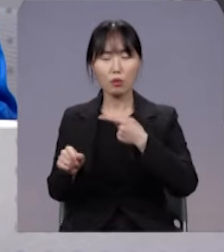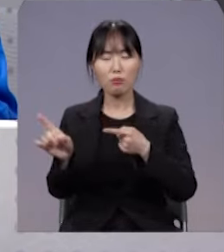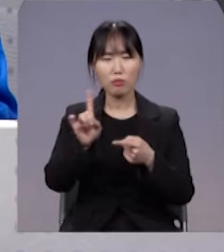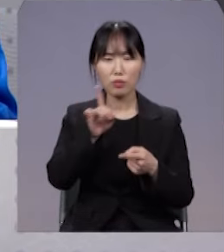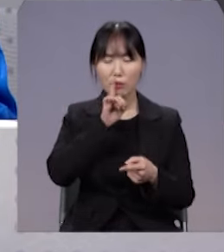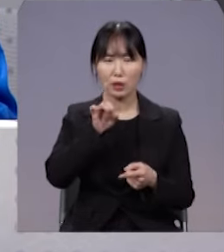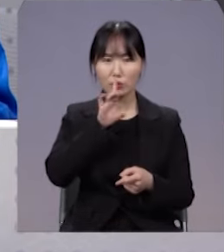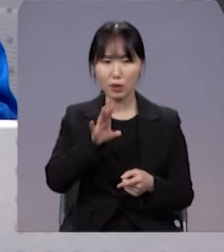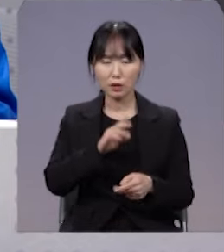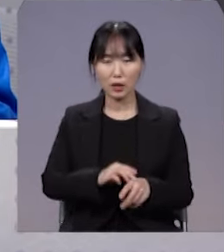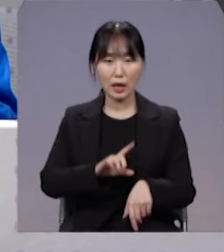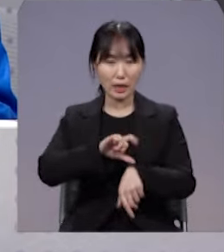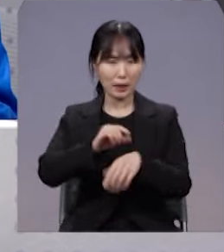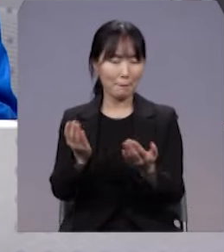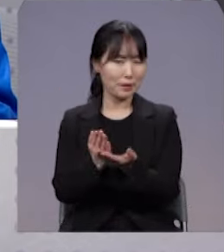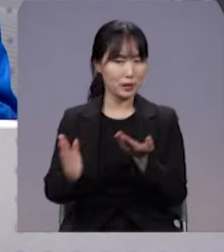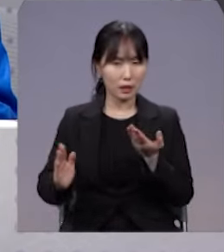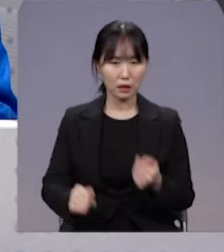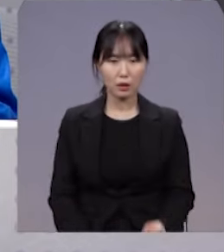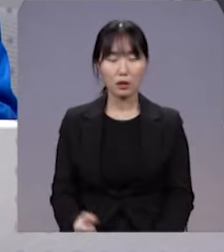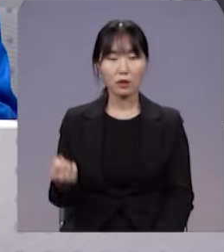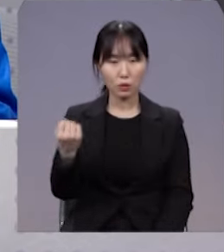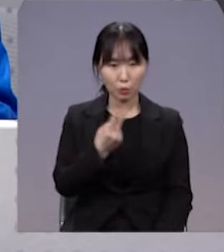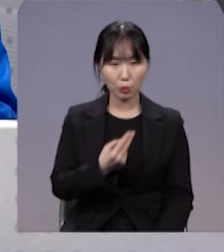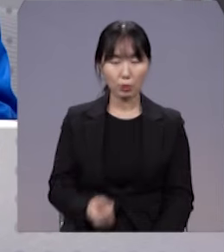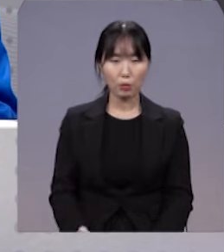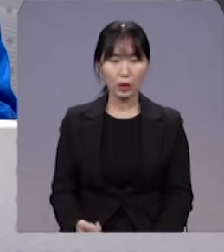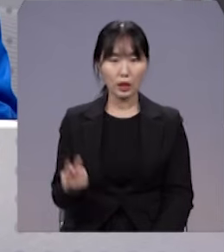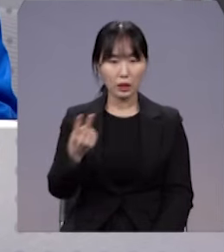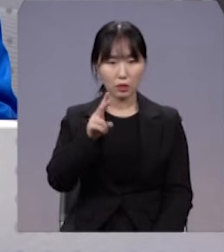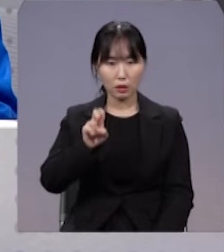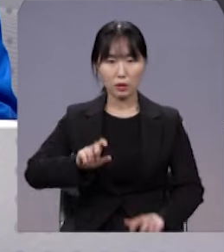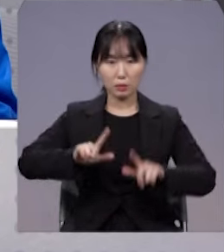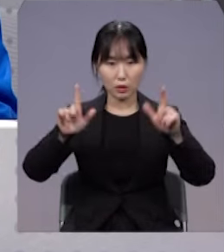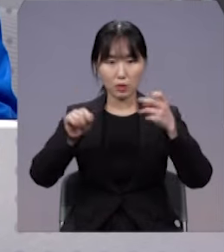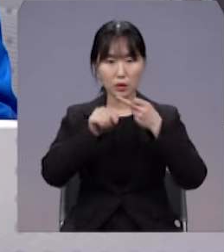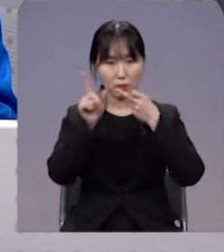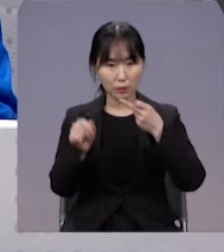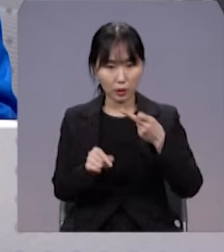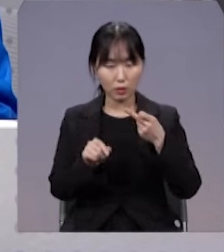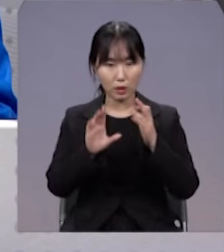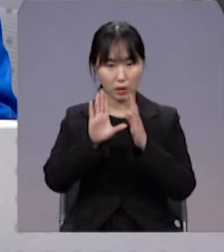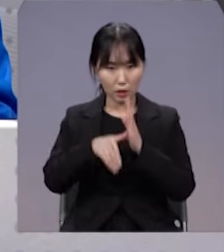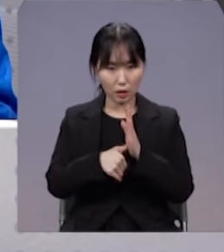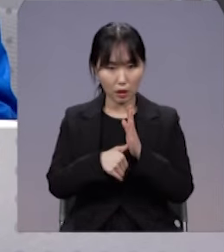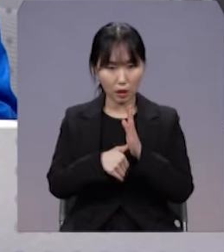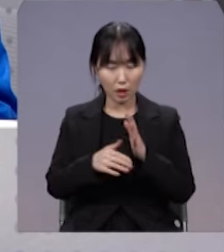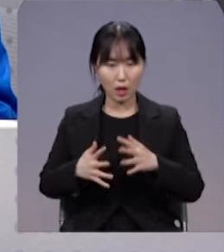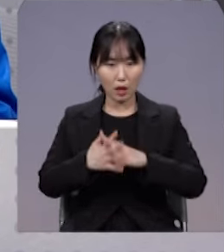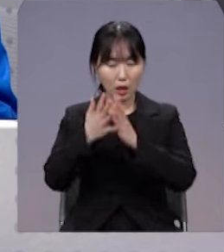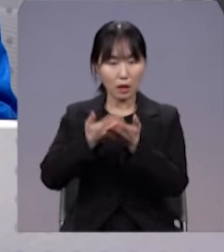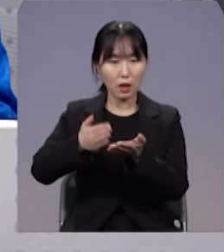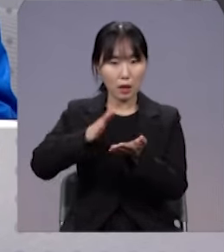인천시로부터 제가 정확한 자료를 받았는데 2020년 12월에 제 3년 6구가